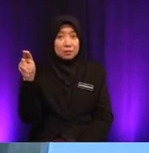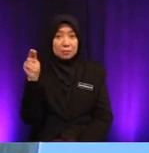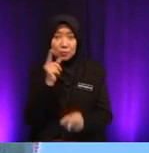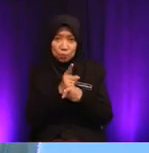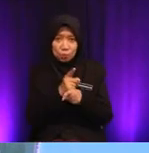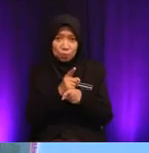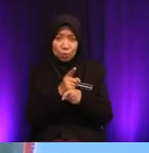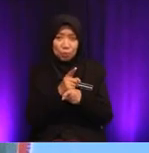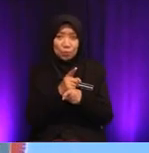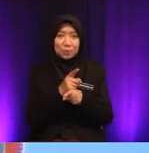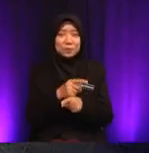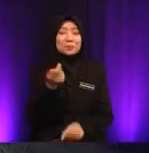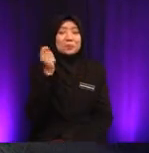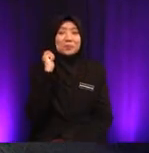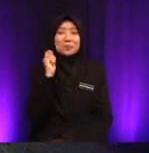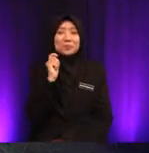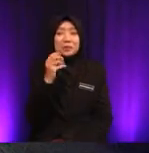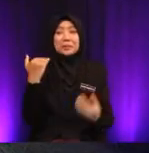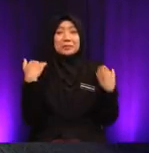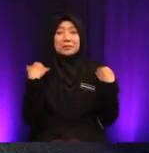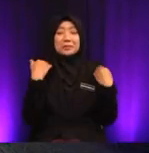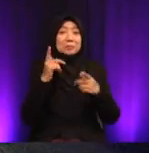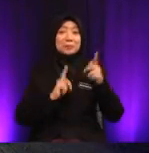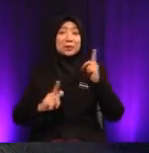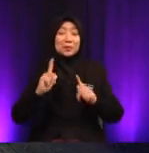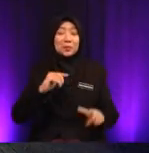Lee Min Ho Battle saya ah coba-coba